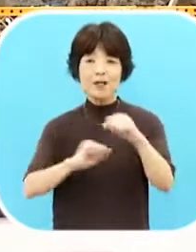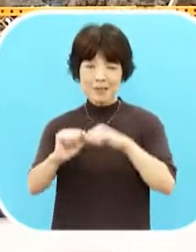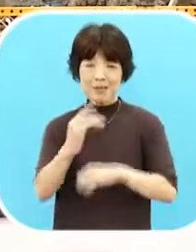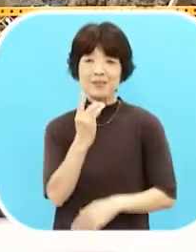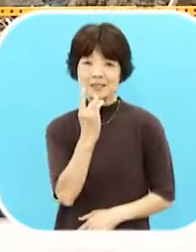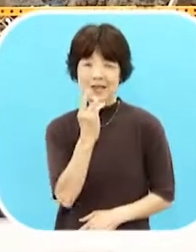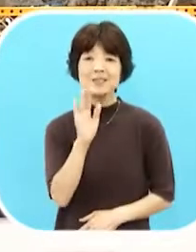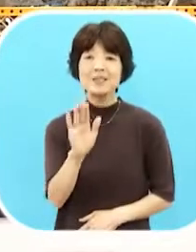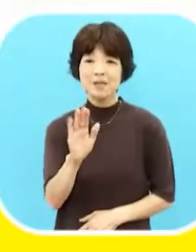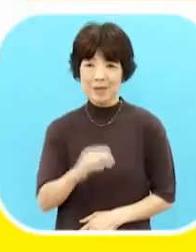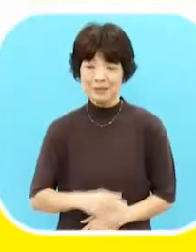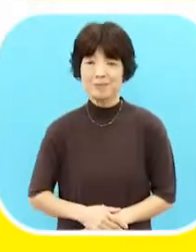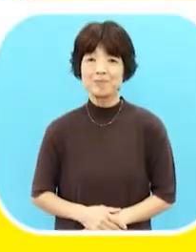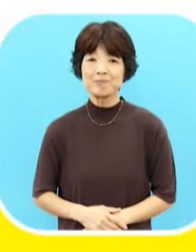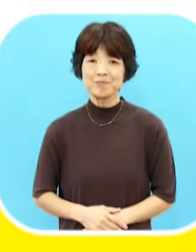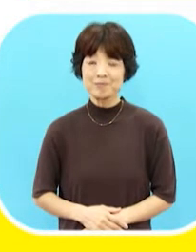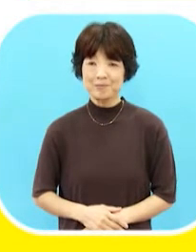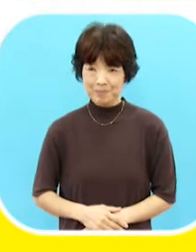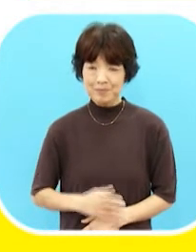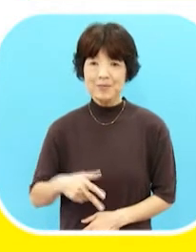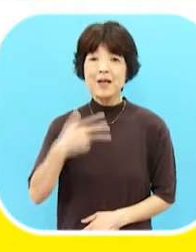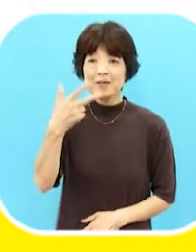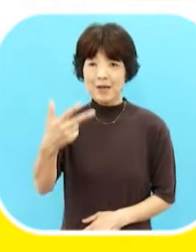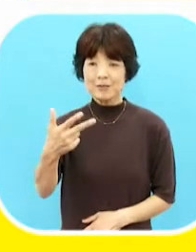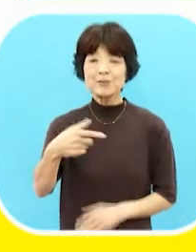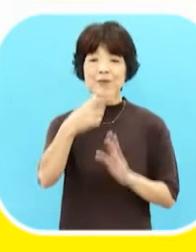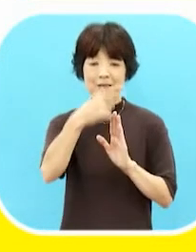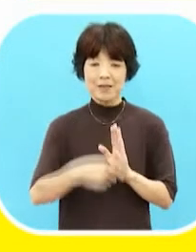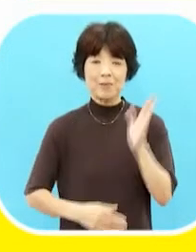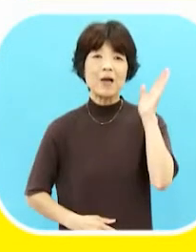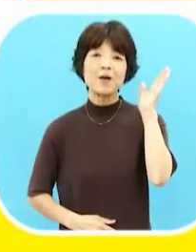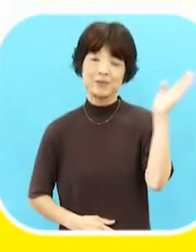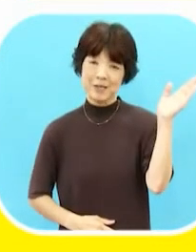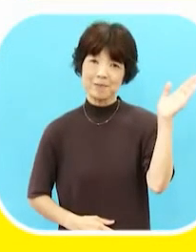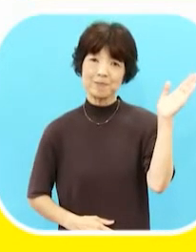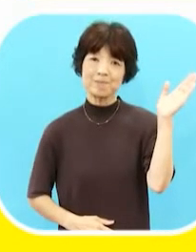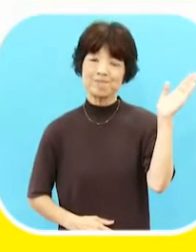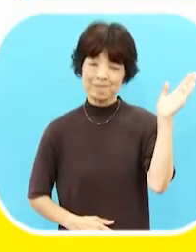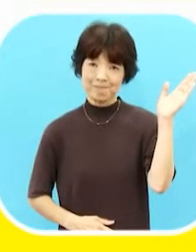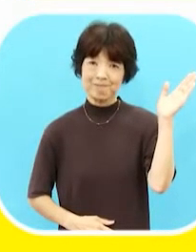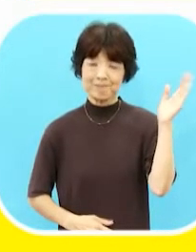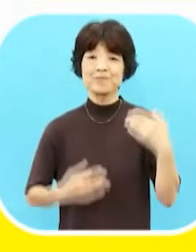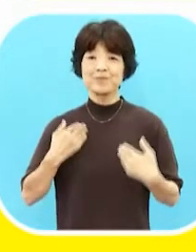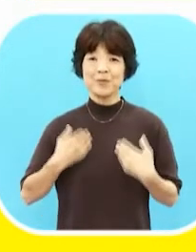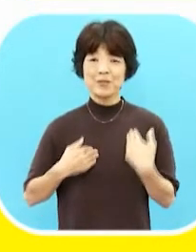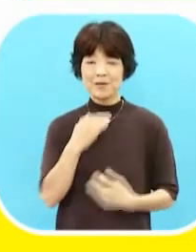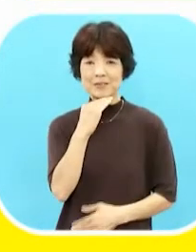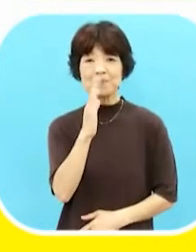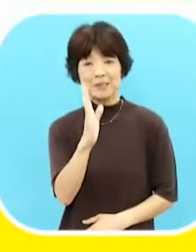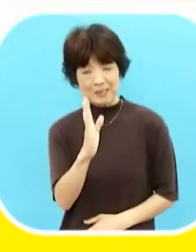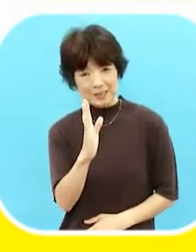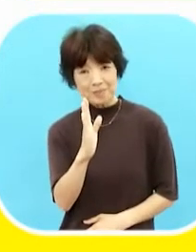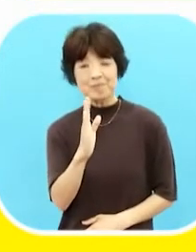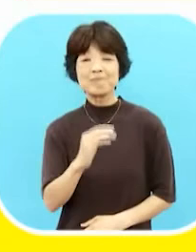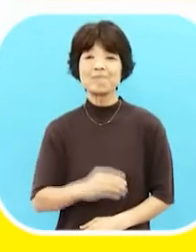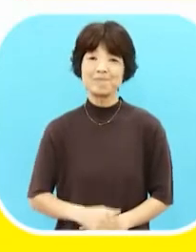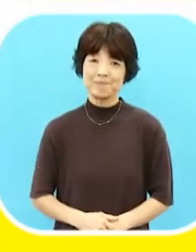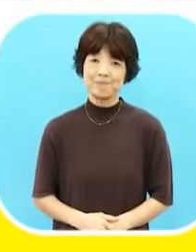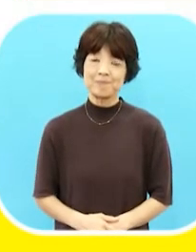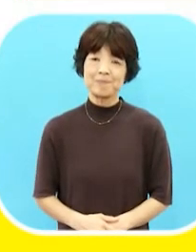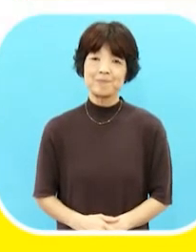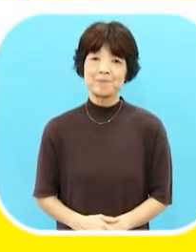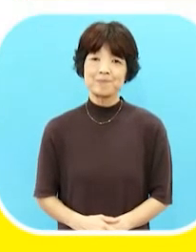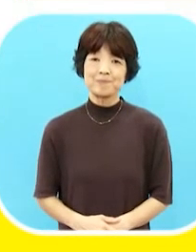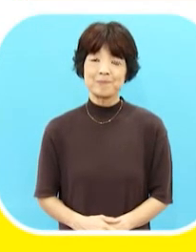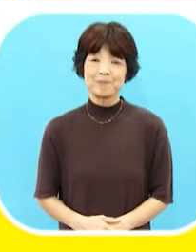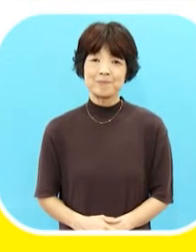ています。 次回は秋田で働く、秋田で生きる農業編を紹介します。お楽しみに。